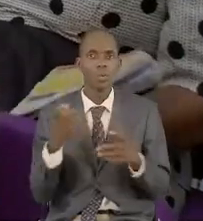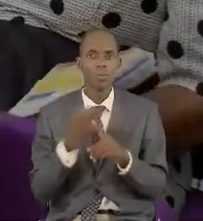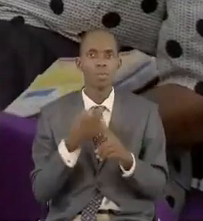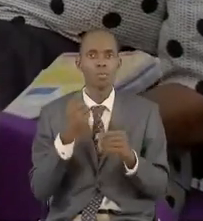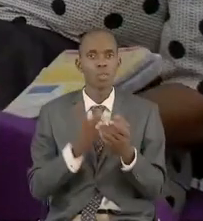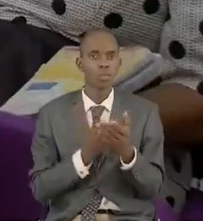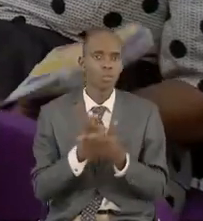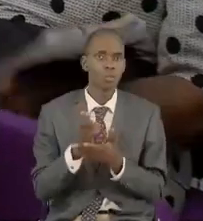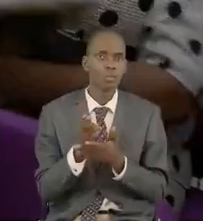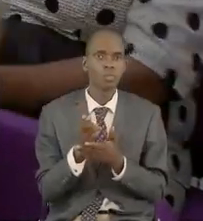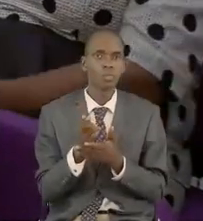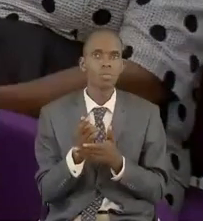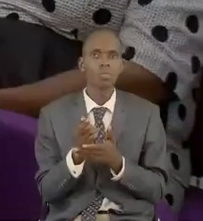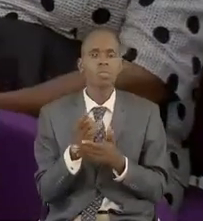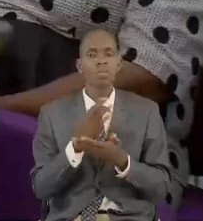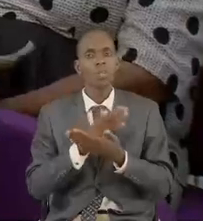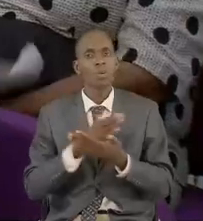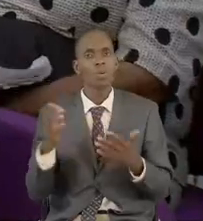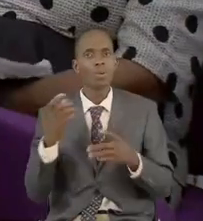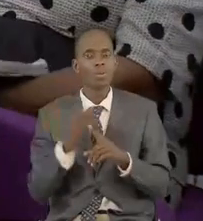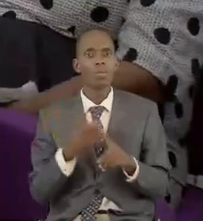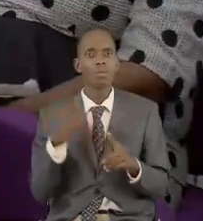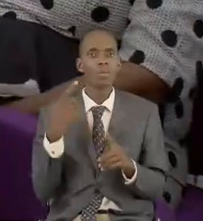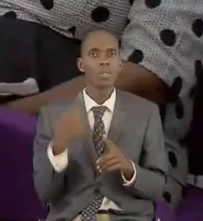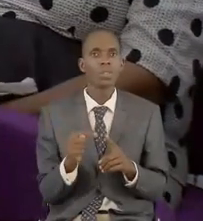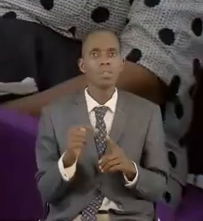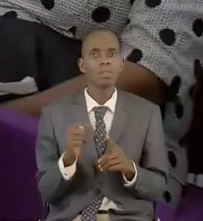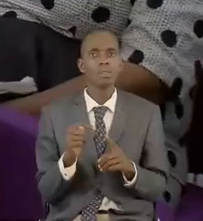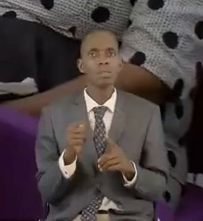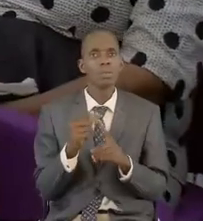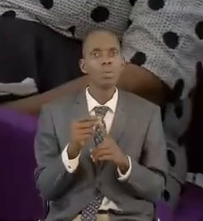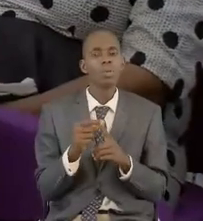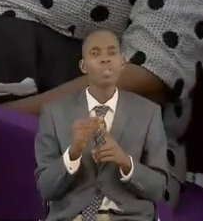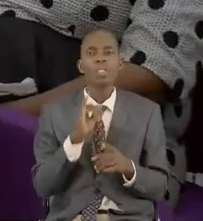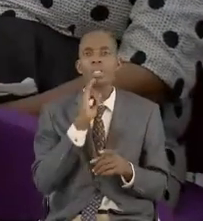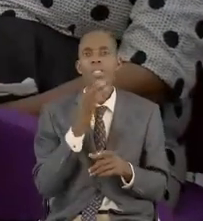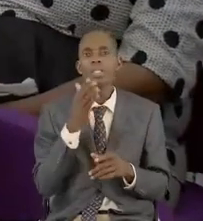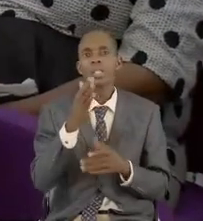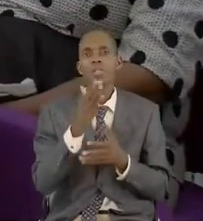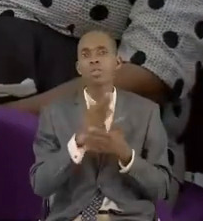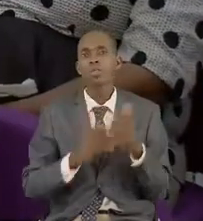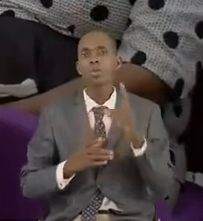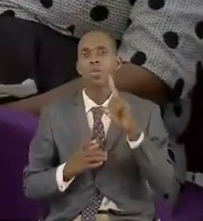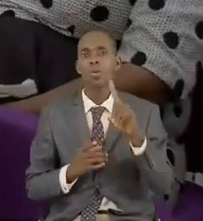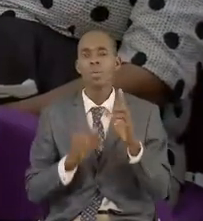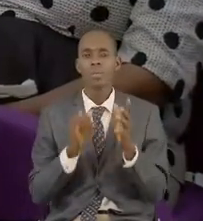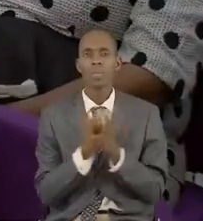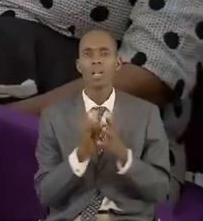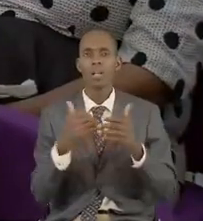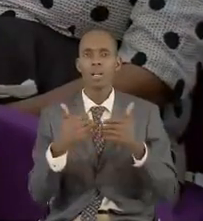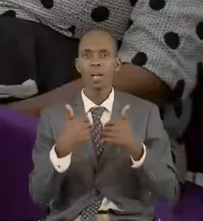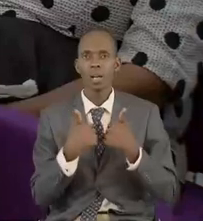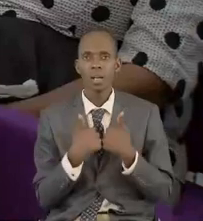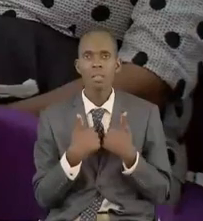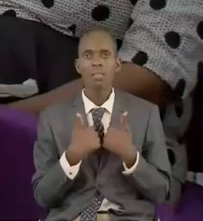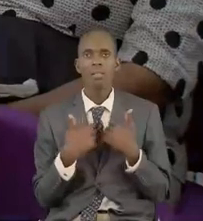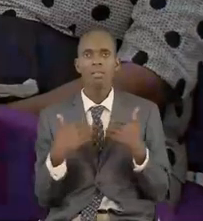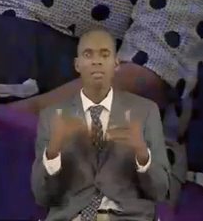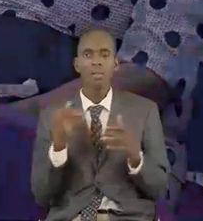quelque chose qui va t'éloigner de la foi y a-t-il quelqu'un là quelqu'un qui possède